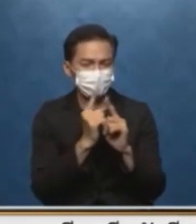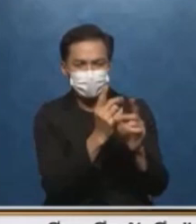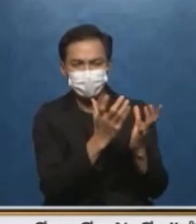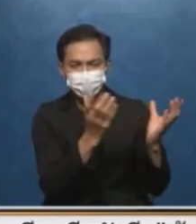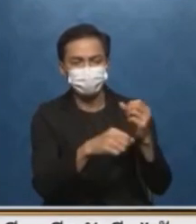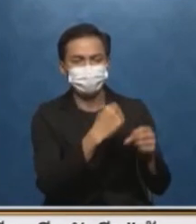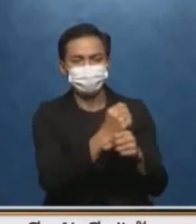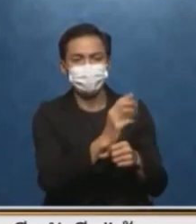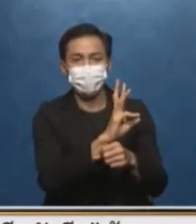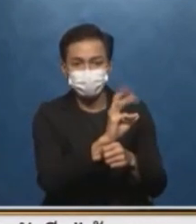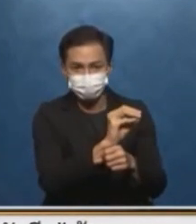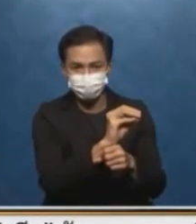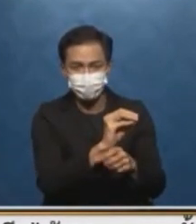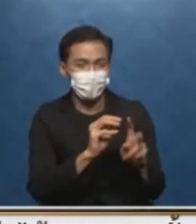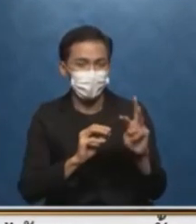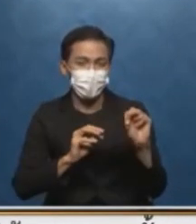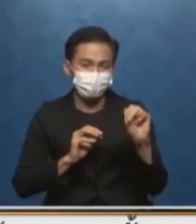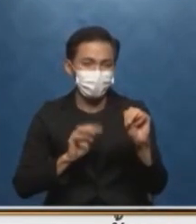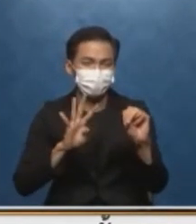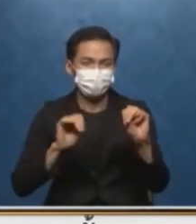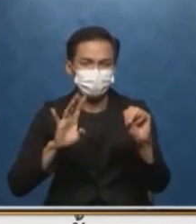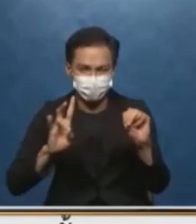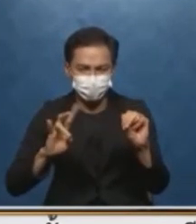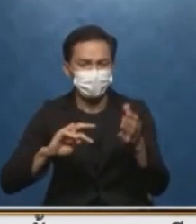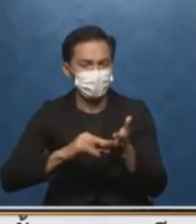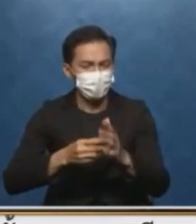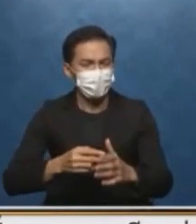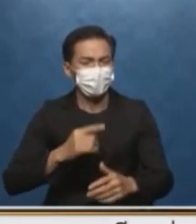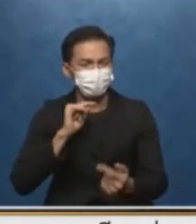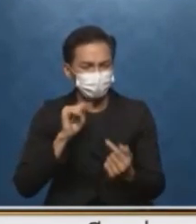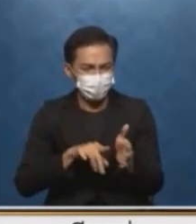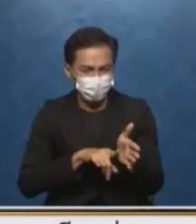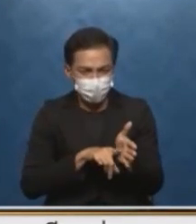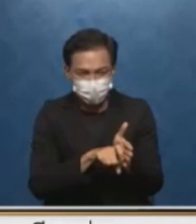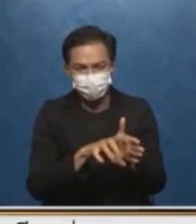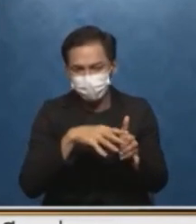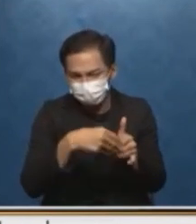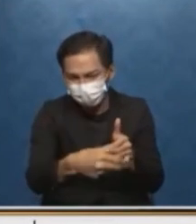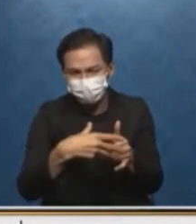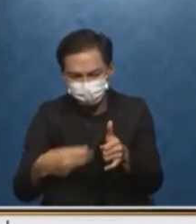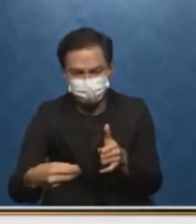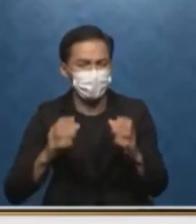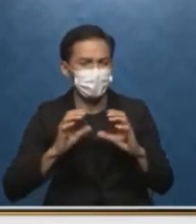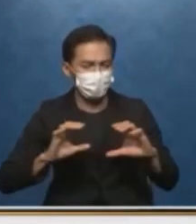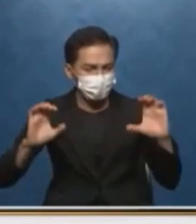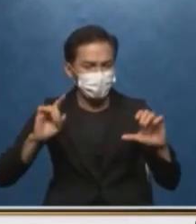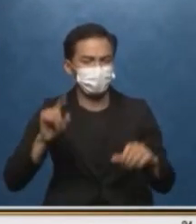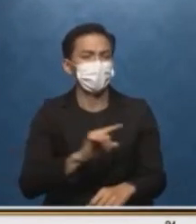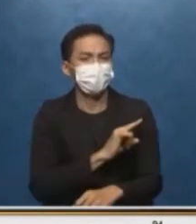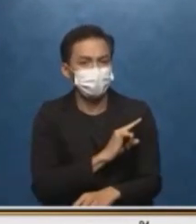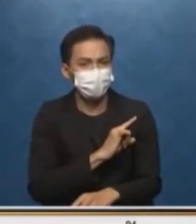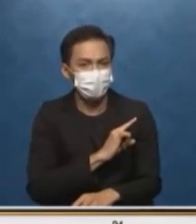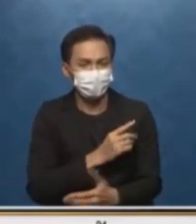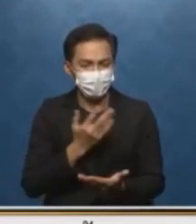60เนี่ยมาตรา47บอกไว้เลยว่าเป็นหน้าที่ของรัฐบาลที่จะต้องขจัดโรคติดต่อโดยที่ประชาชนไม่เสียค่าใช้จ่